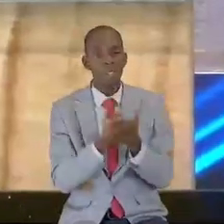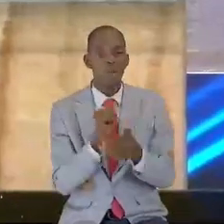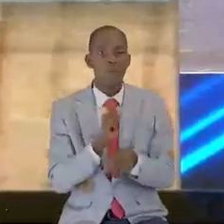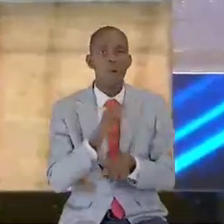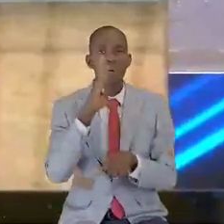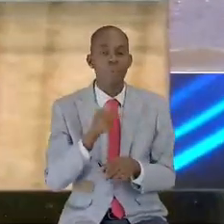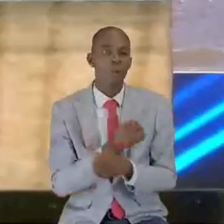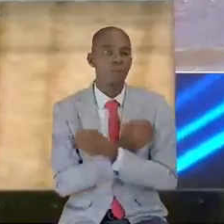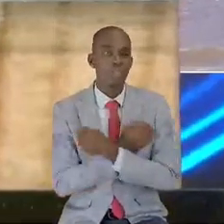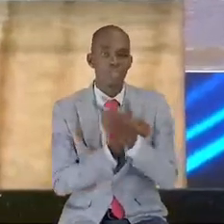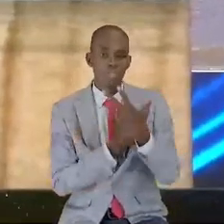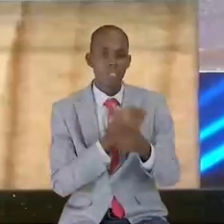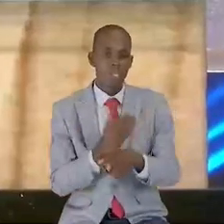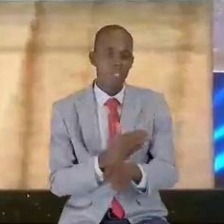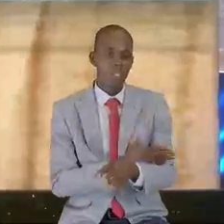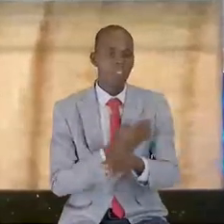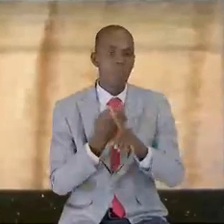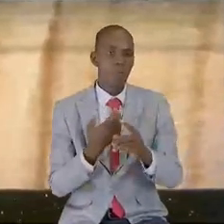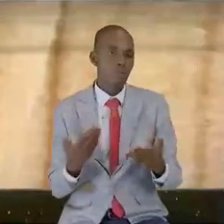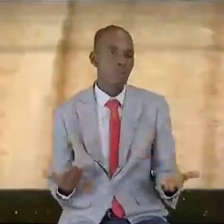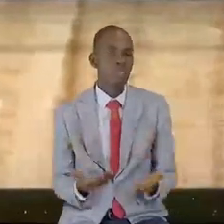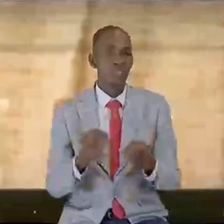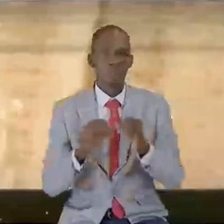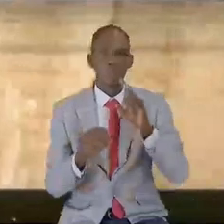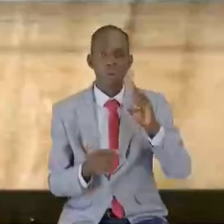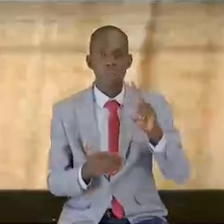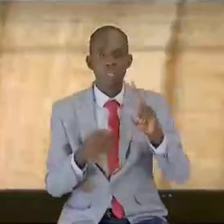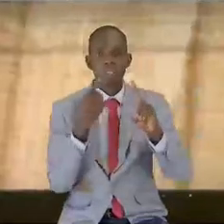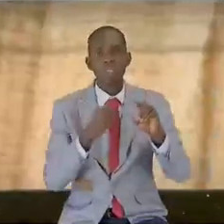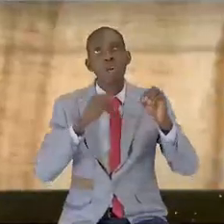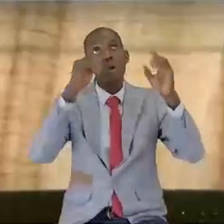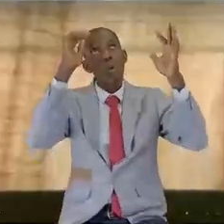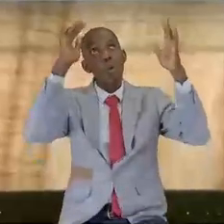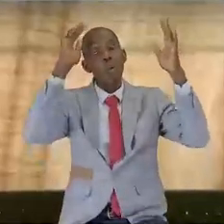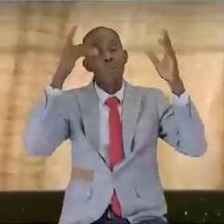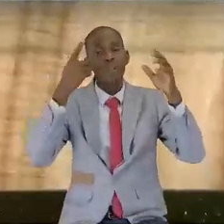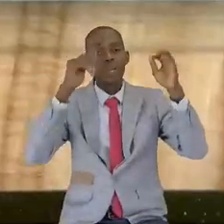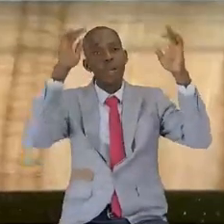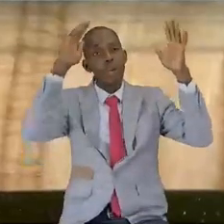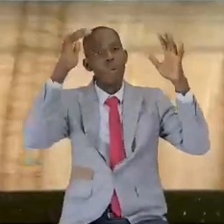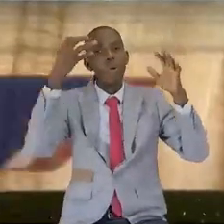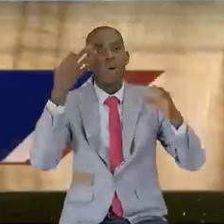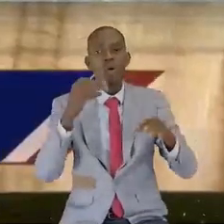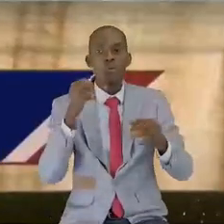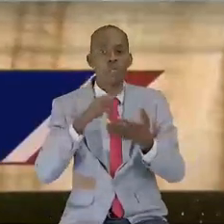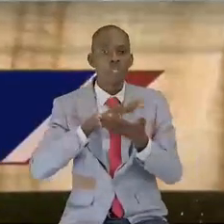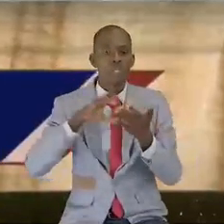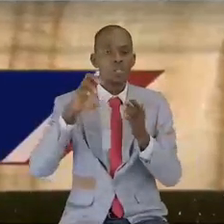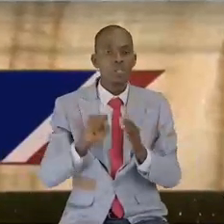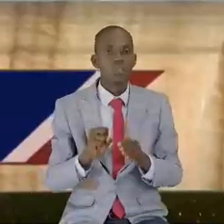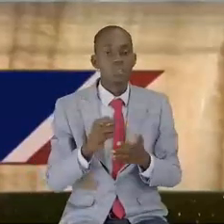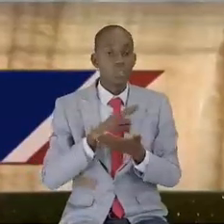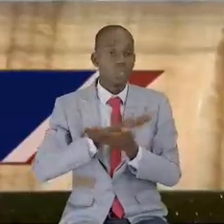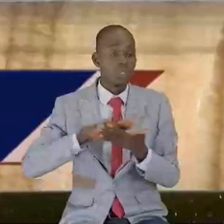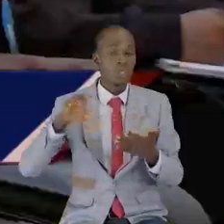la charité. Trois éléments à considérer. L'espérance du juste par la foi au